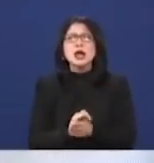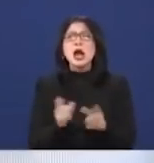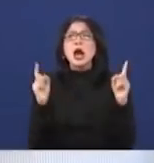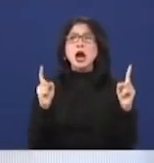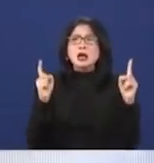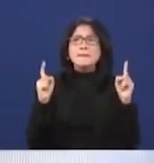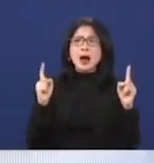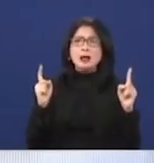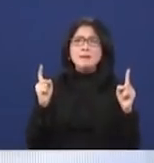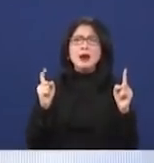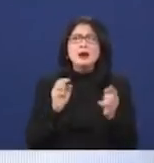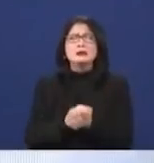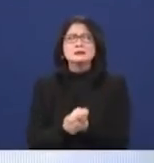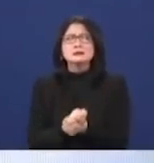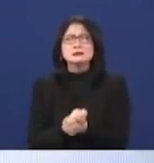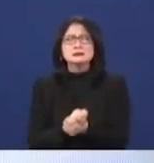agama-agama besar,